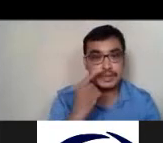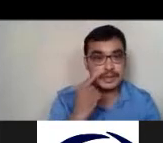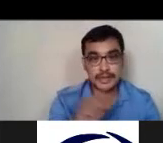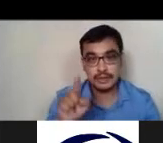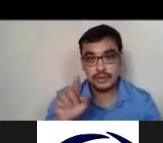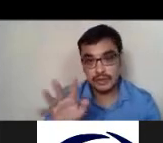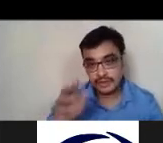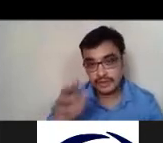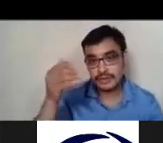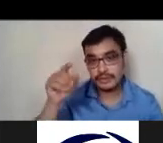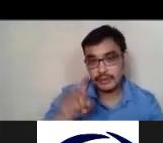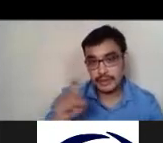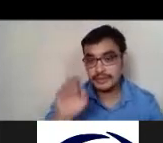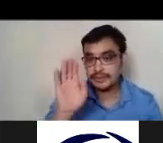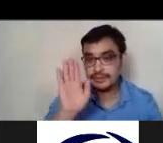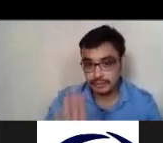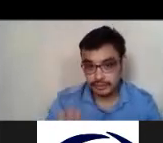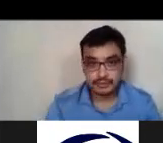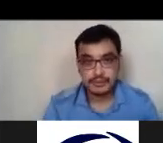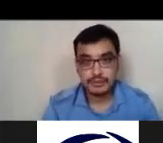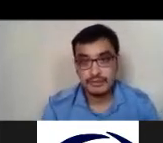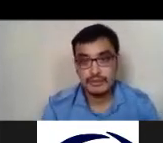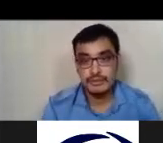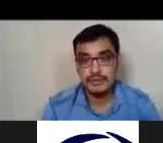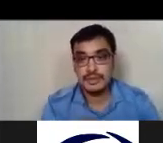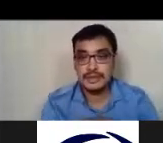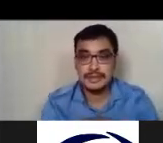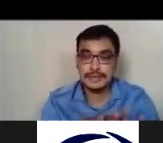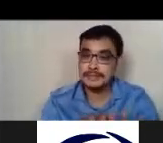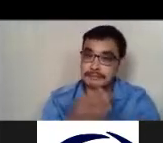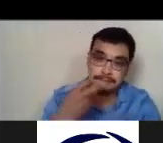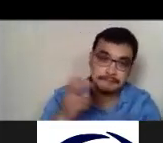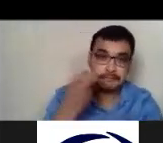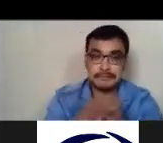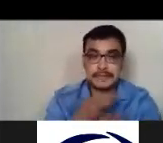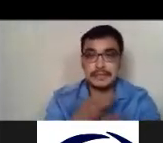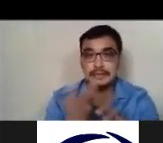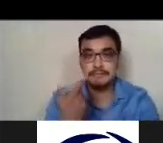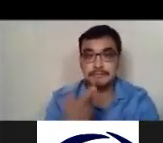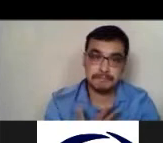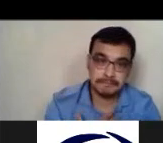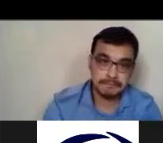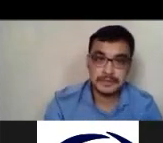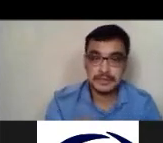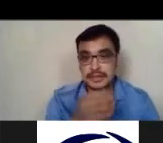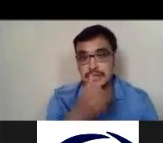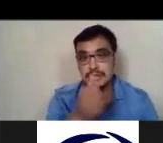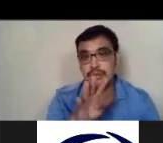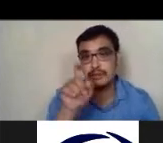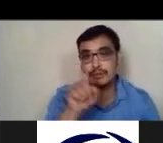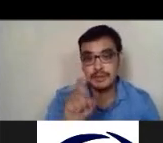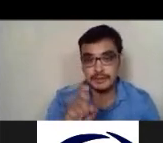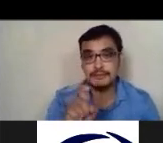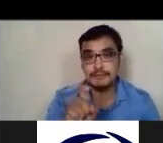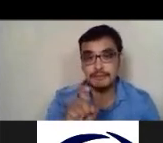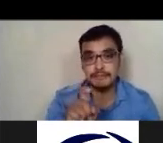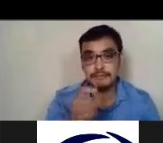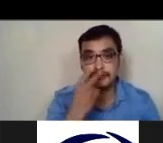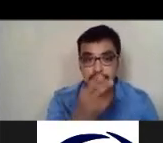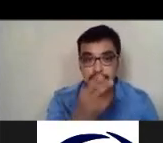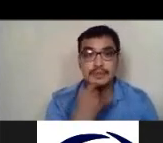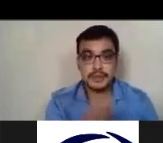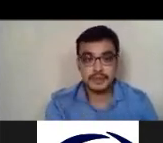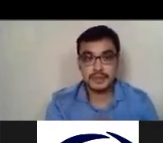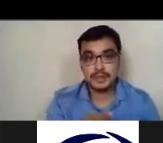चाहिँ 19% छ र एकदमै सिभियर डिप्रेसन चाहिँ 16.7% छ। यसरी हेऱ्यो भने अब